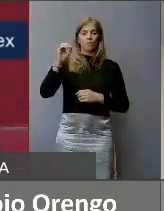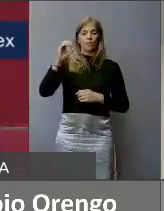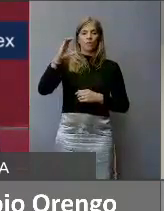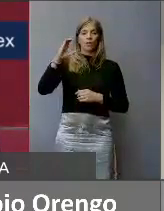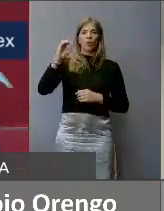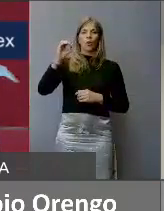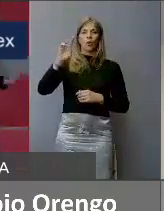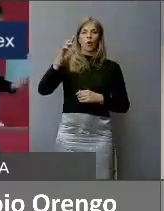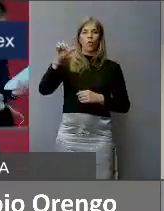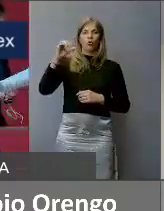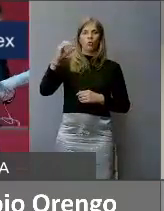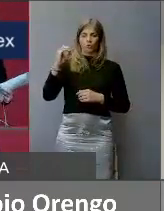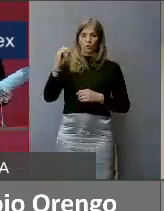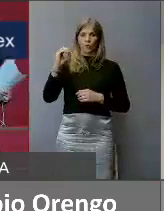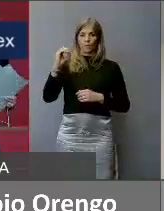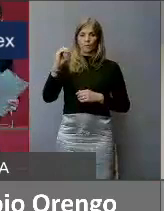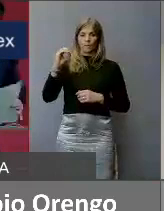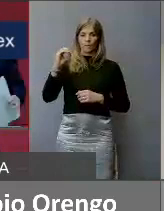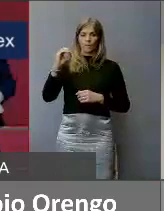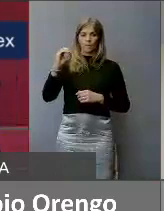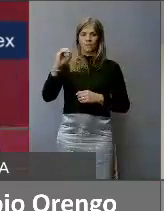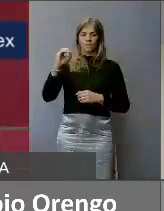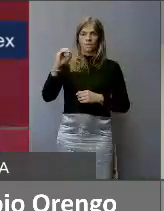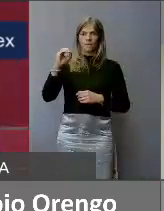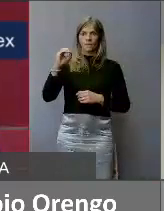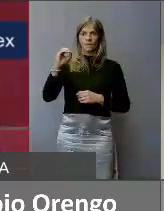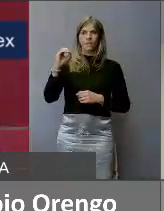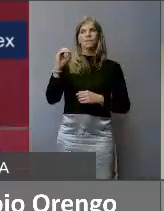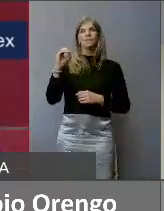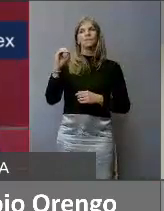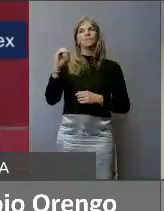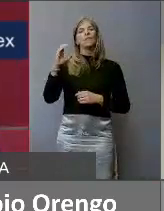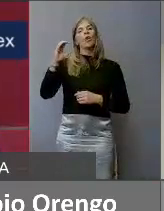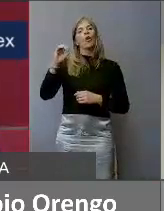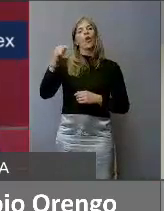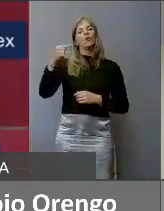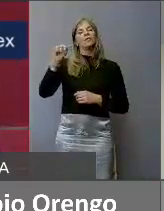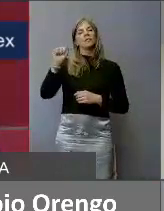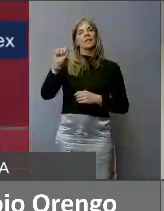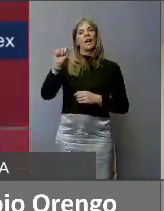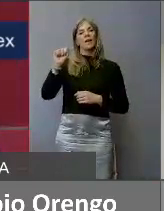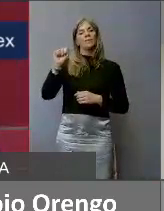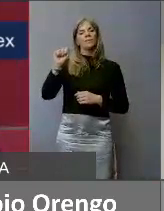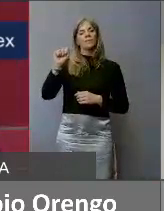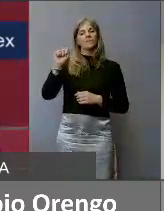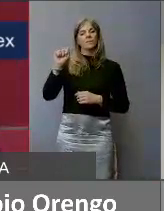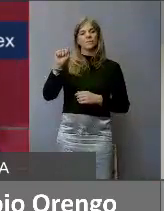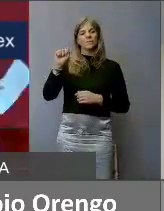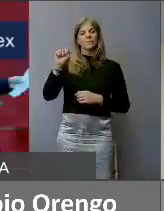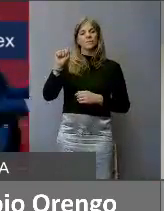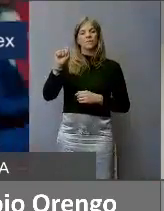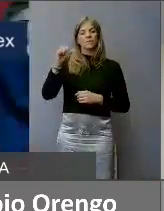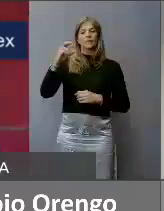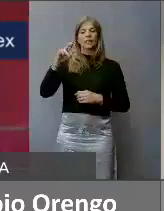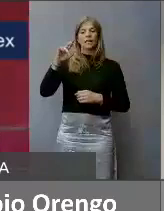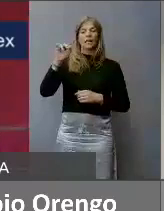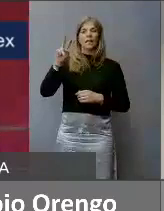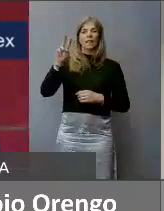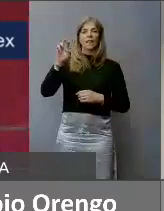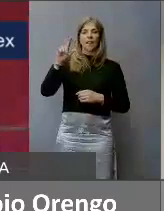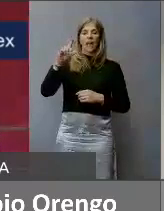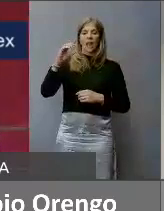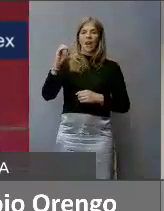corso presente buongiorno buongiorno porta livello